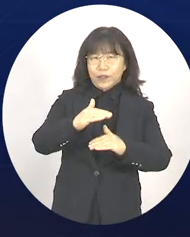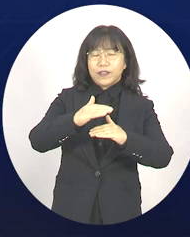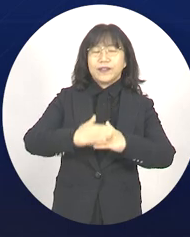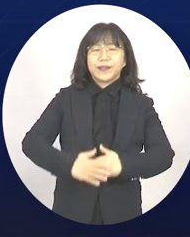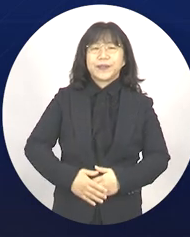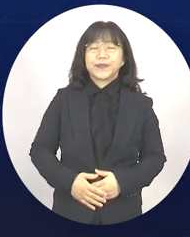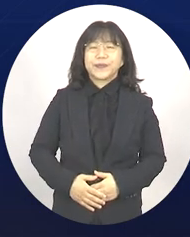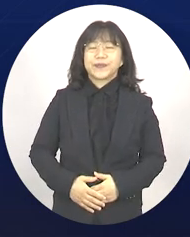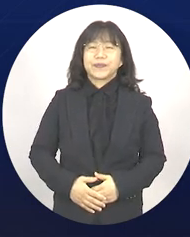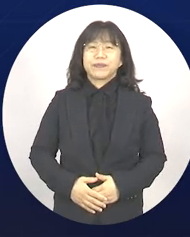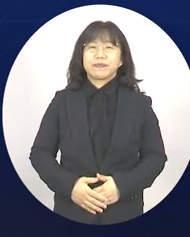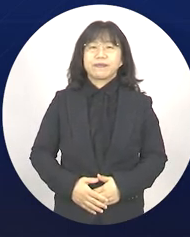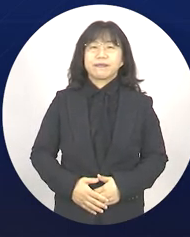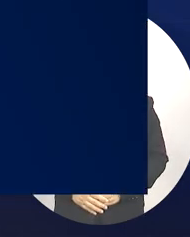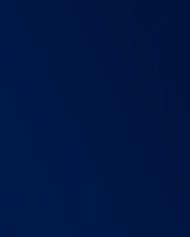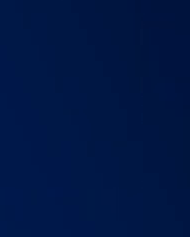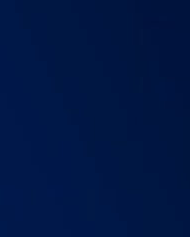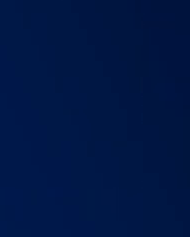주간 주요 소식입니다.